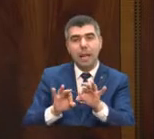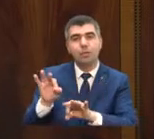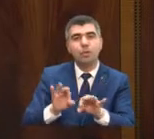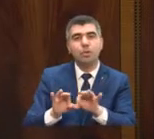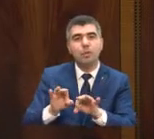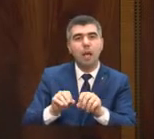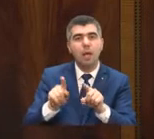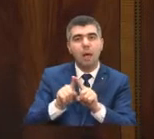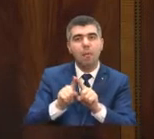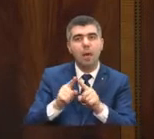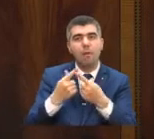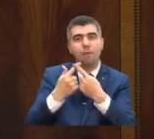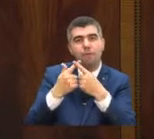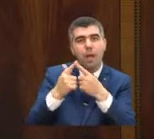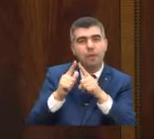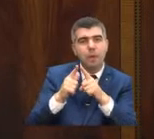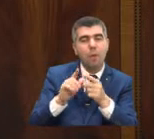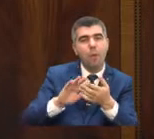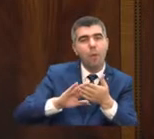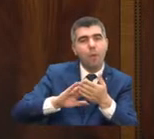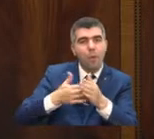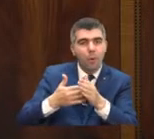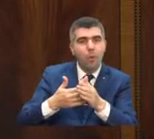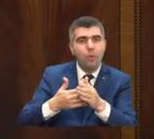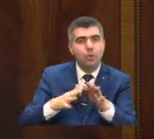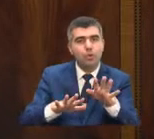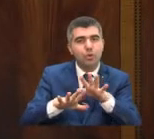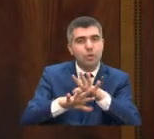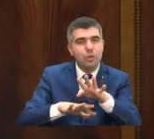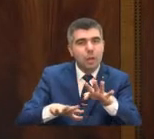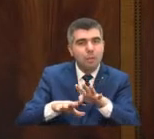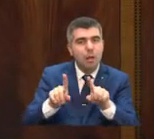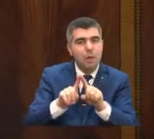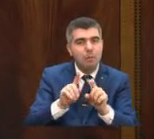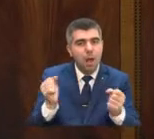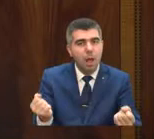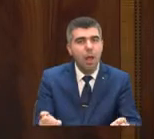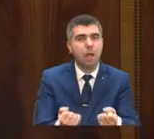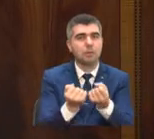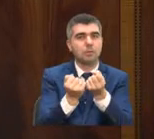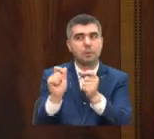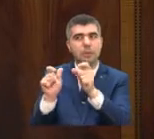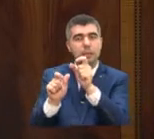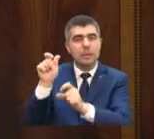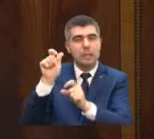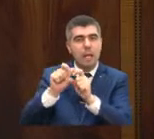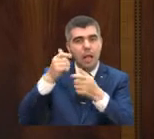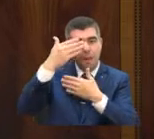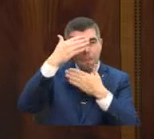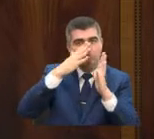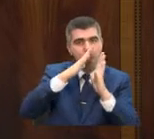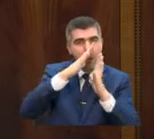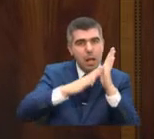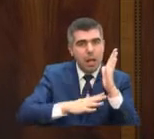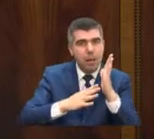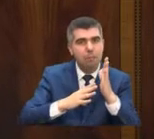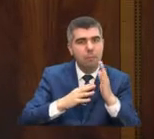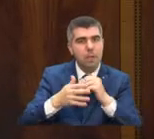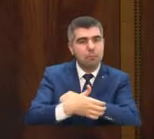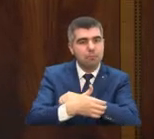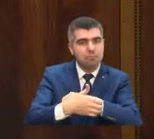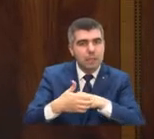متعددة الأبعاد يتقاطع فيها البعد الاجتماعي للنهوض بأوضاع المواطن المغربي لا سيما الفئات الهشة والساكنة